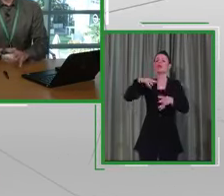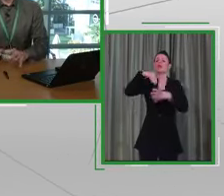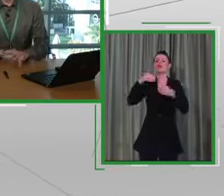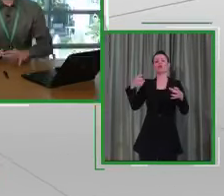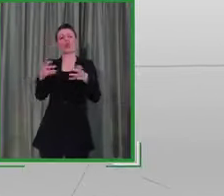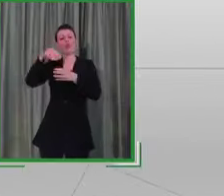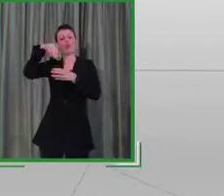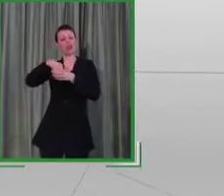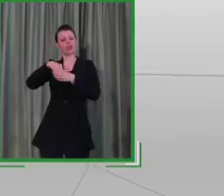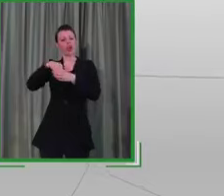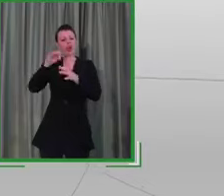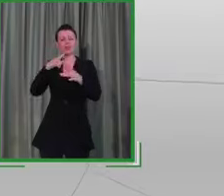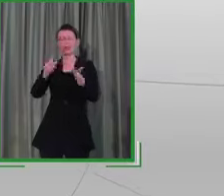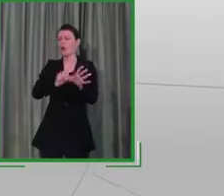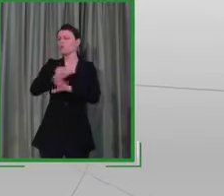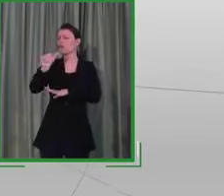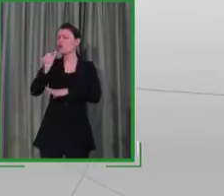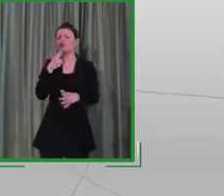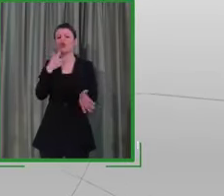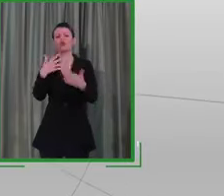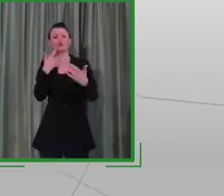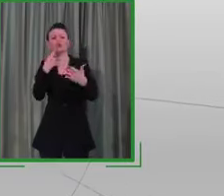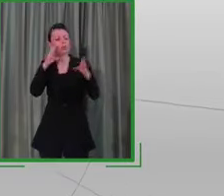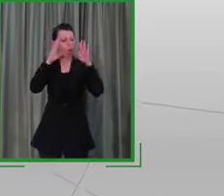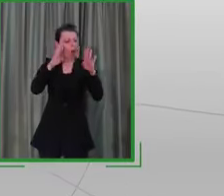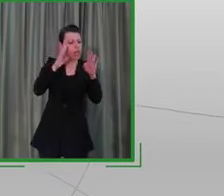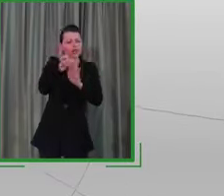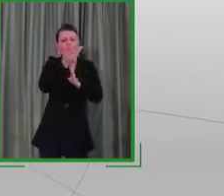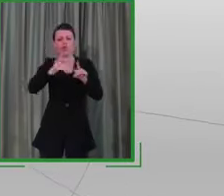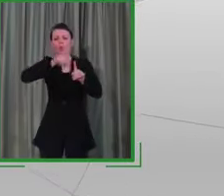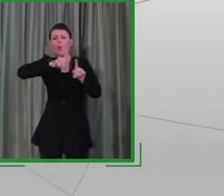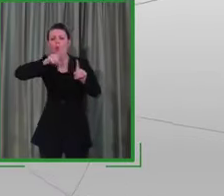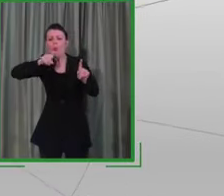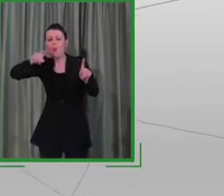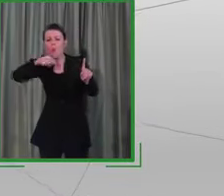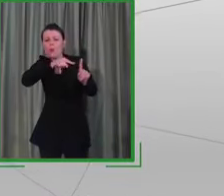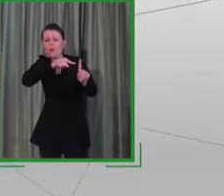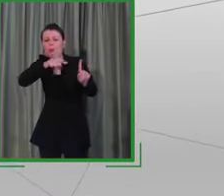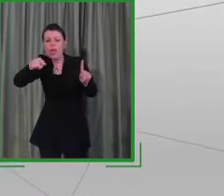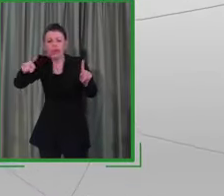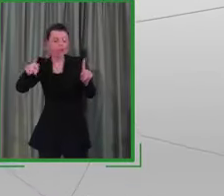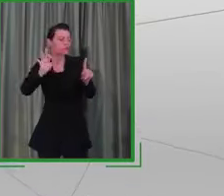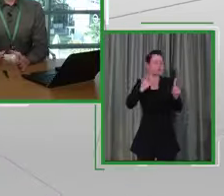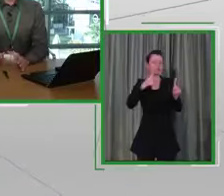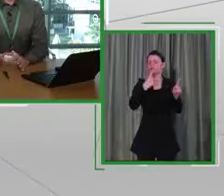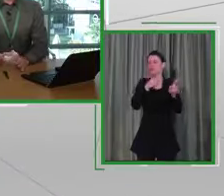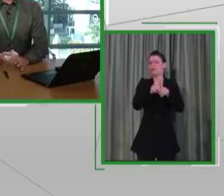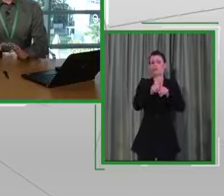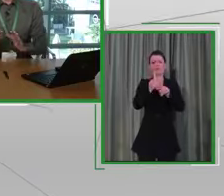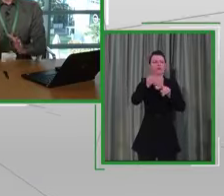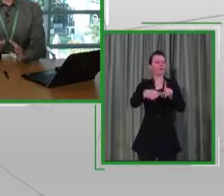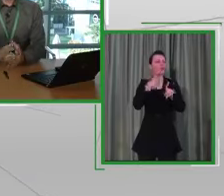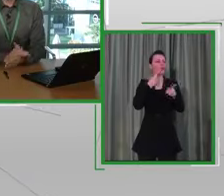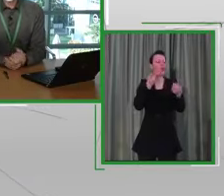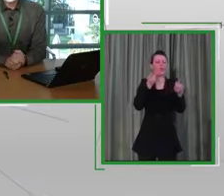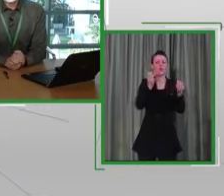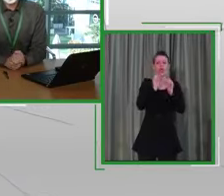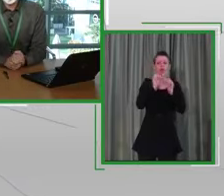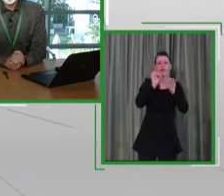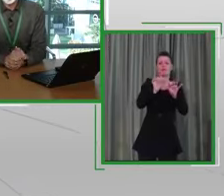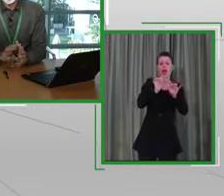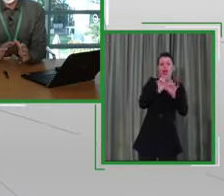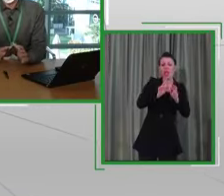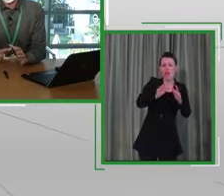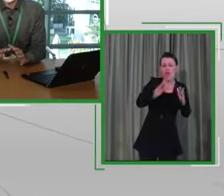attento ai numeri alle dinamiche di questa terribile pandemia è con lui